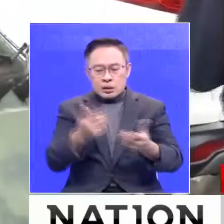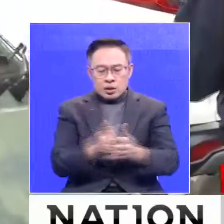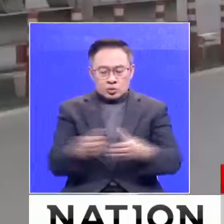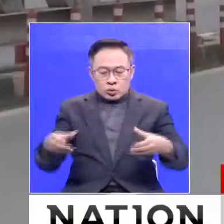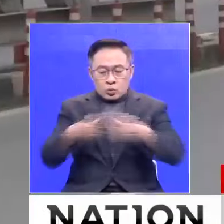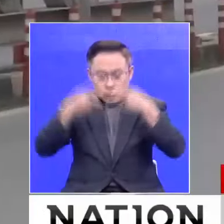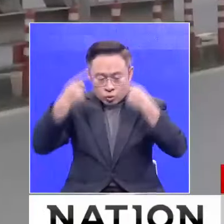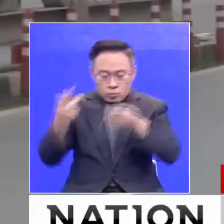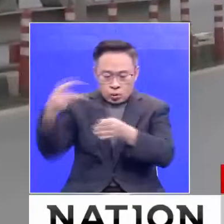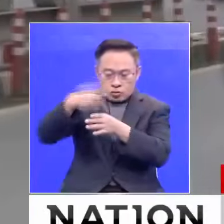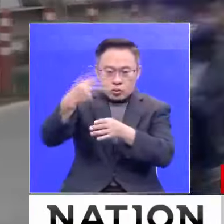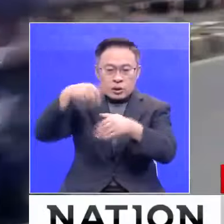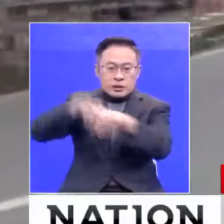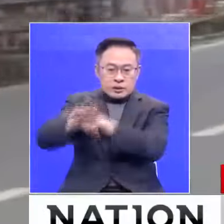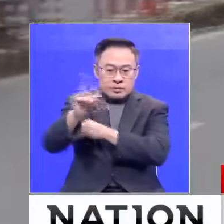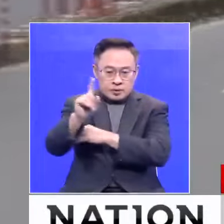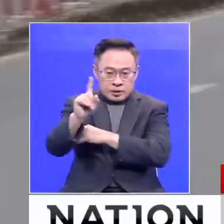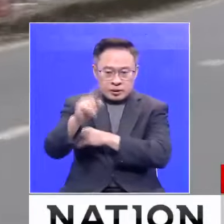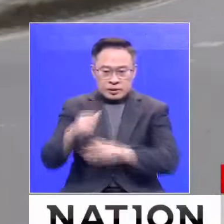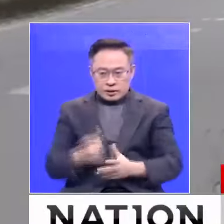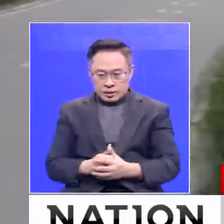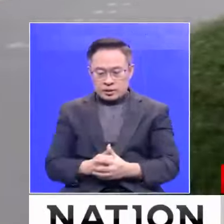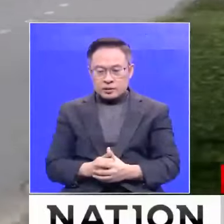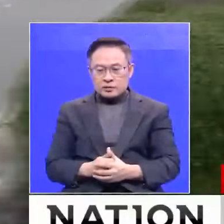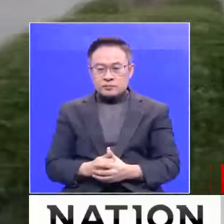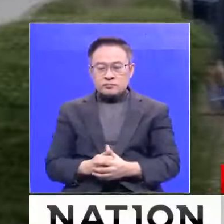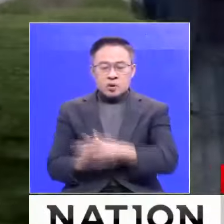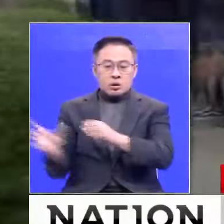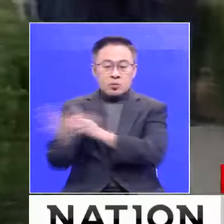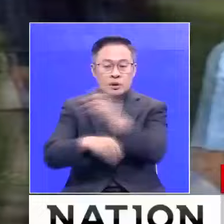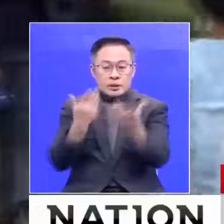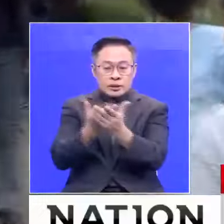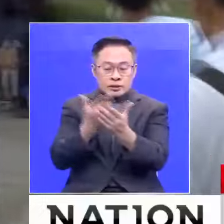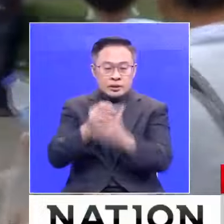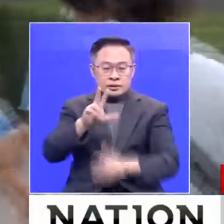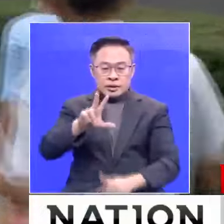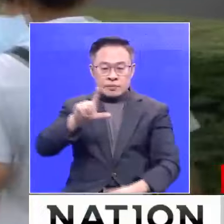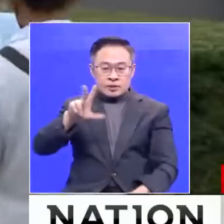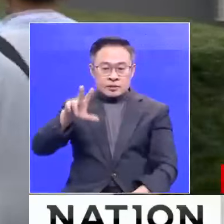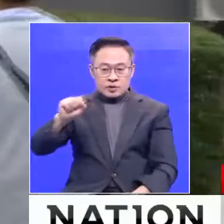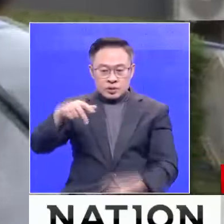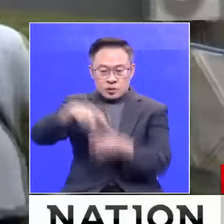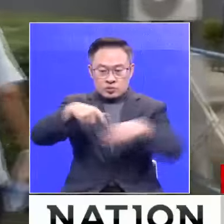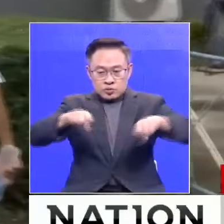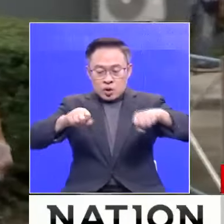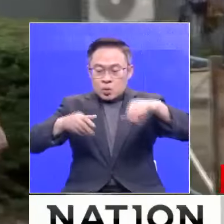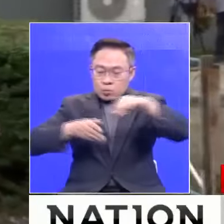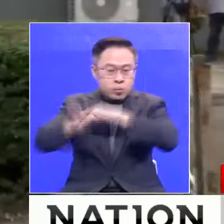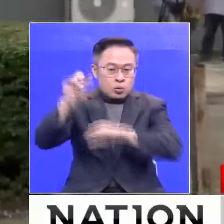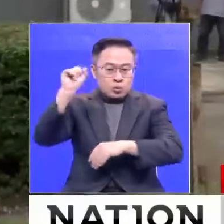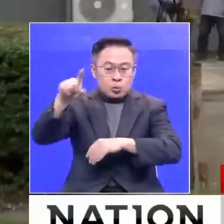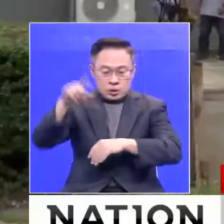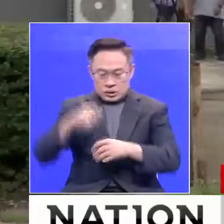ากก่อเหตุแล้วเนี่ยนะคะจากข้อมูลพบว่าหลังคนร้ายก่อเหตุเสร็จก็ขี่รถจักรยานยนต์ออกไปทันทีโดยเป็นลักษณะของการ